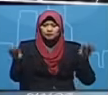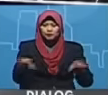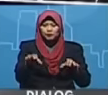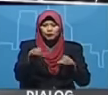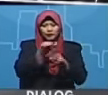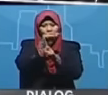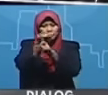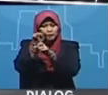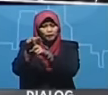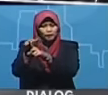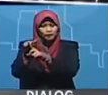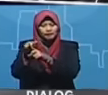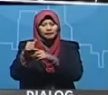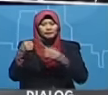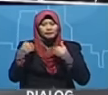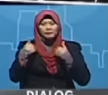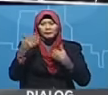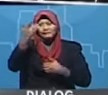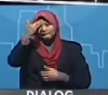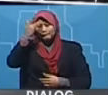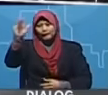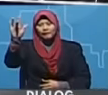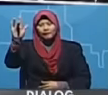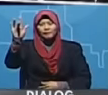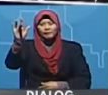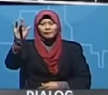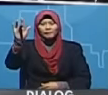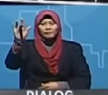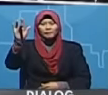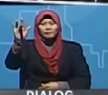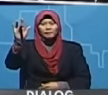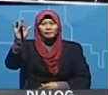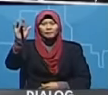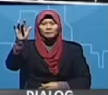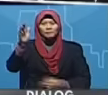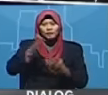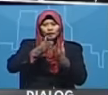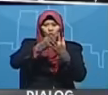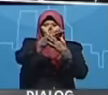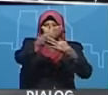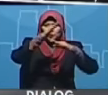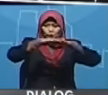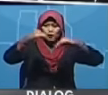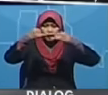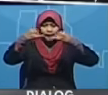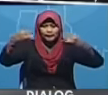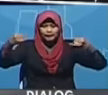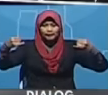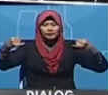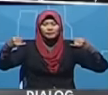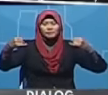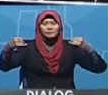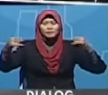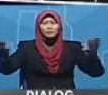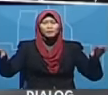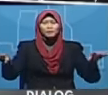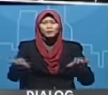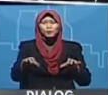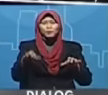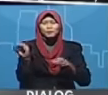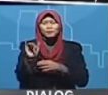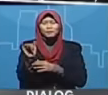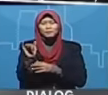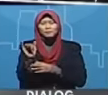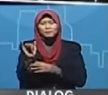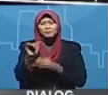penipuan. Sekarang ni mereka ni lebih smart, lebih hebat. Melalui online ni mereka membuat semacam promosi.